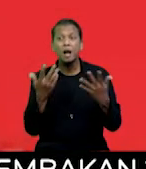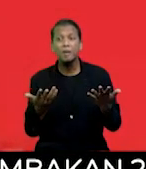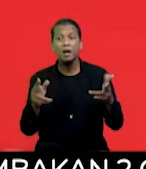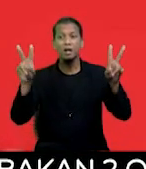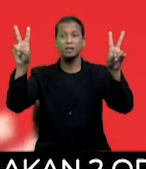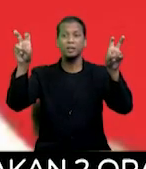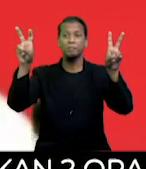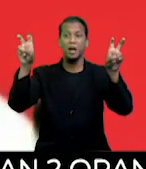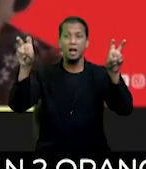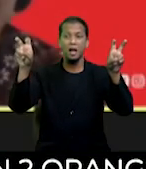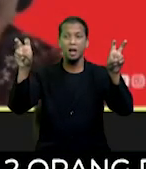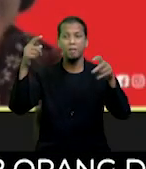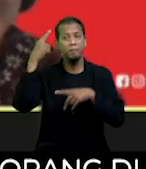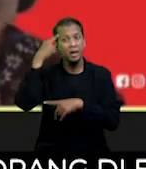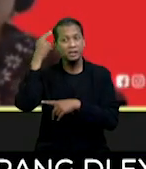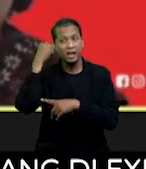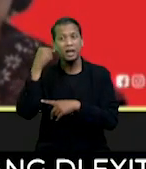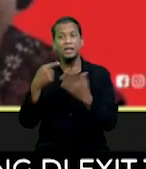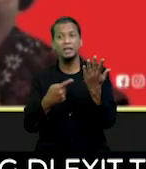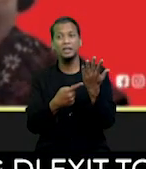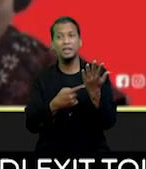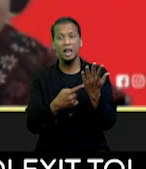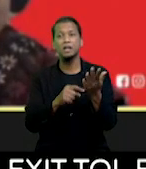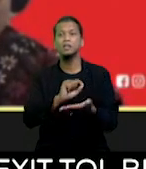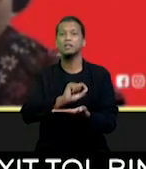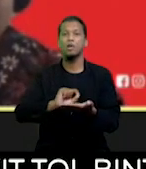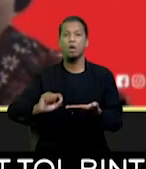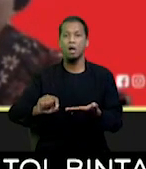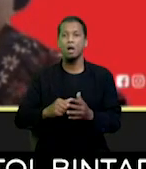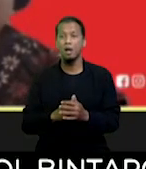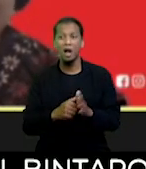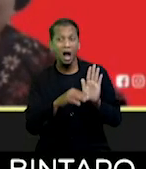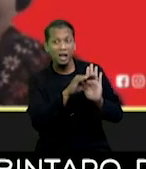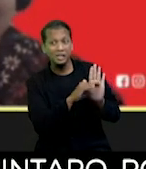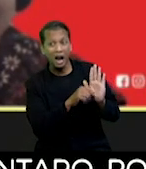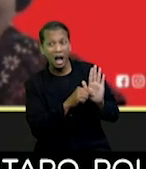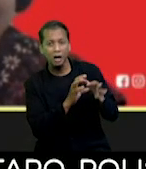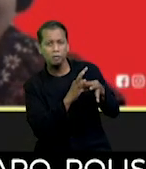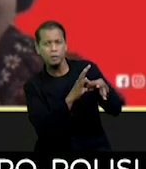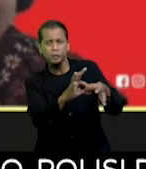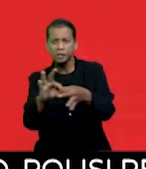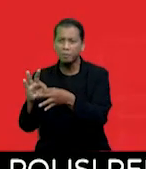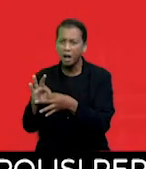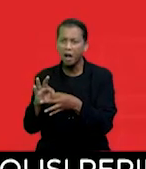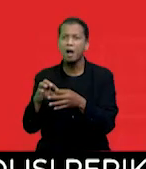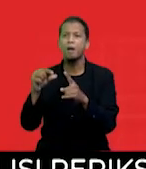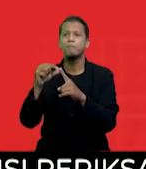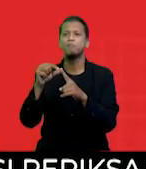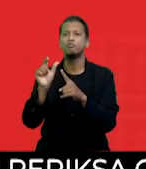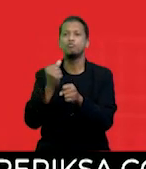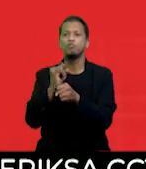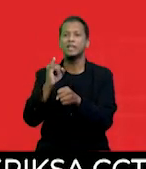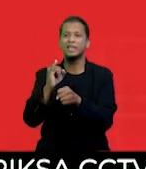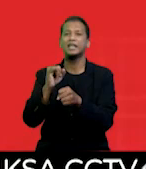di lingkungan sekolah. Webinar yang digelar WIGO Indonesia bersama Bully ID ini untuk memberikan edukasi penggunaan teknologi secara